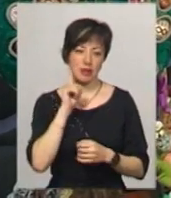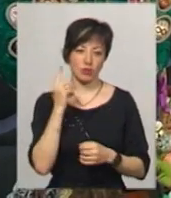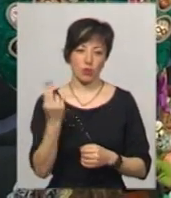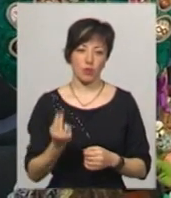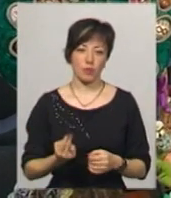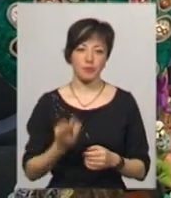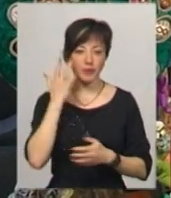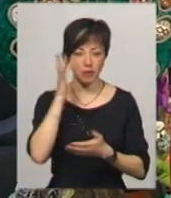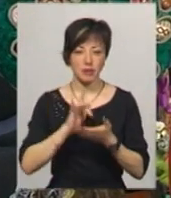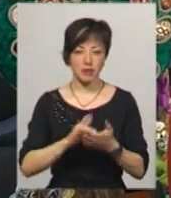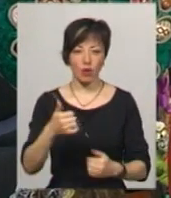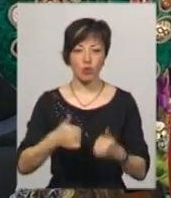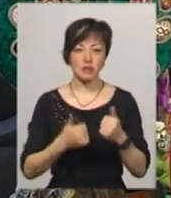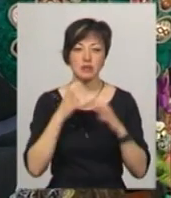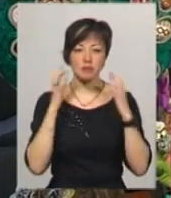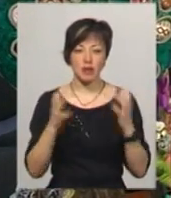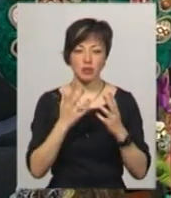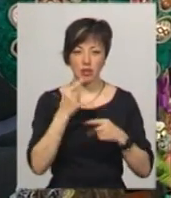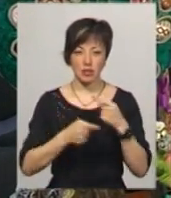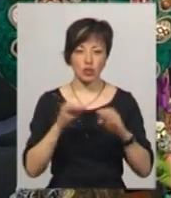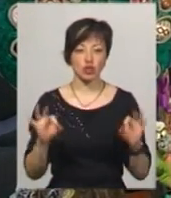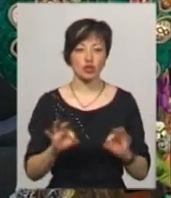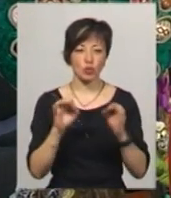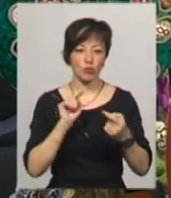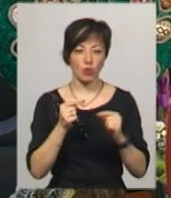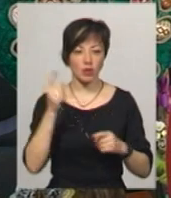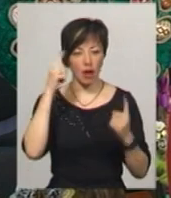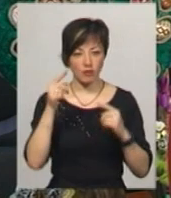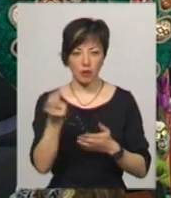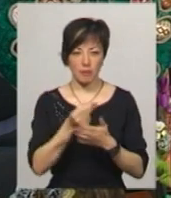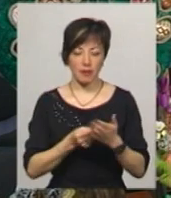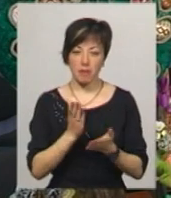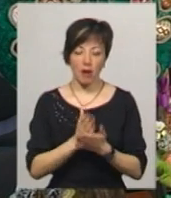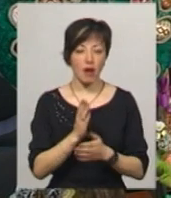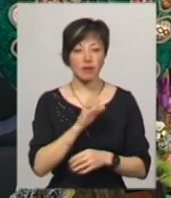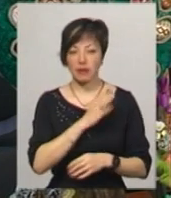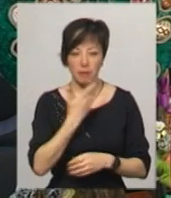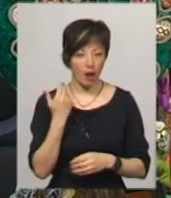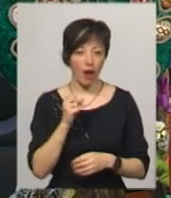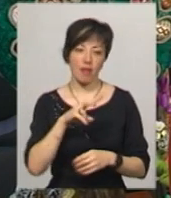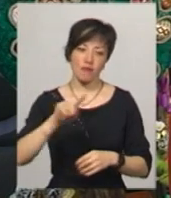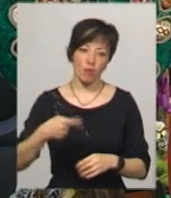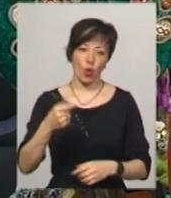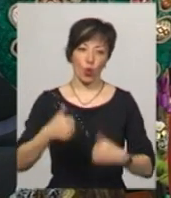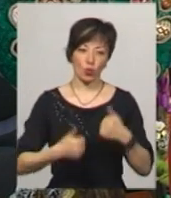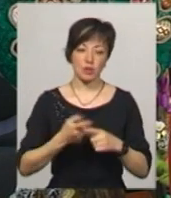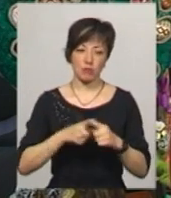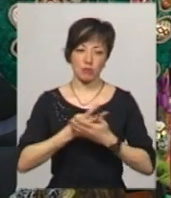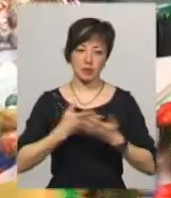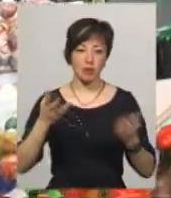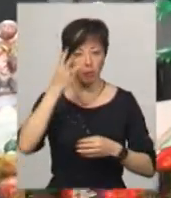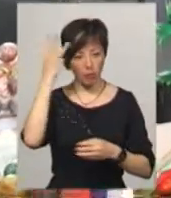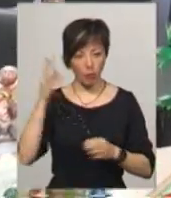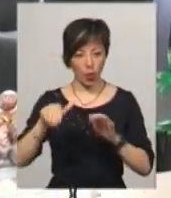мета конкурсу – це збереження традиції. Нічого проти авторських писанок ми не маємо, але вимоги конкурсу – це представити